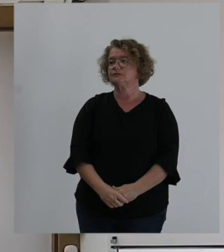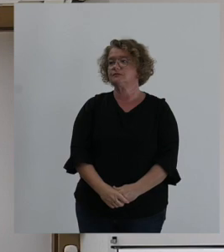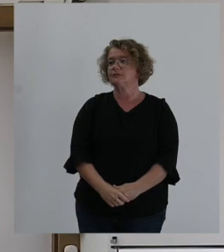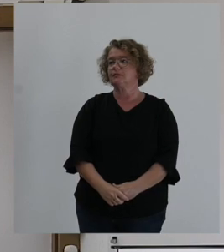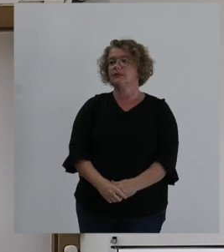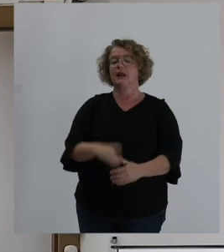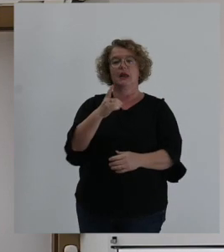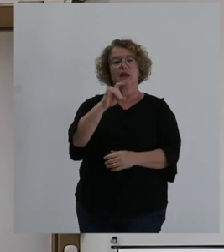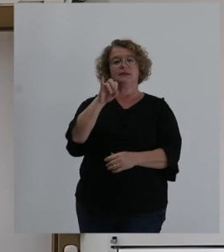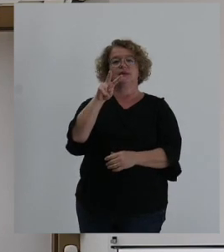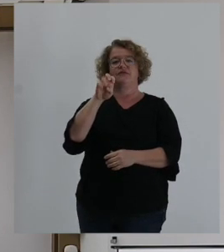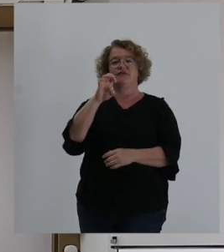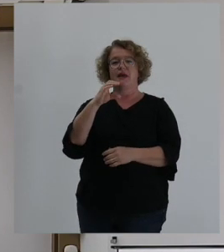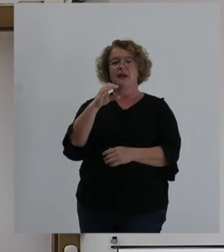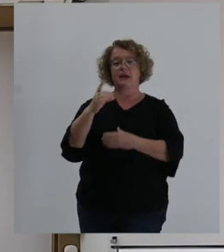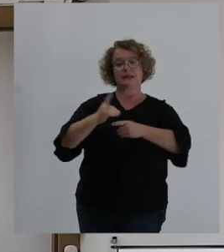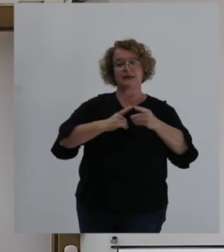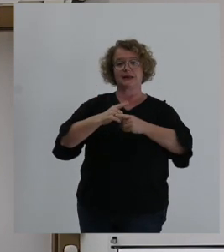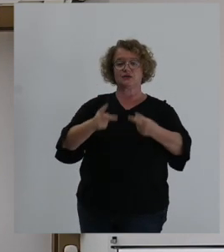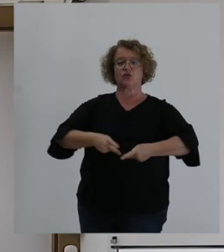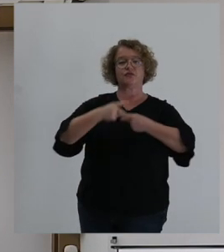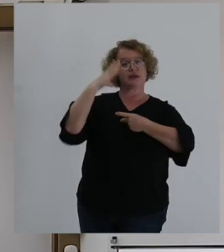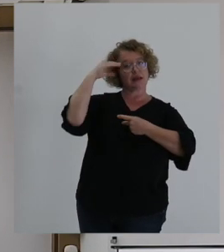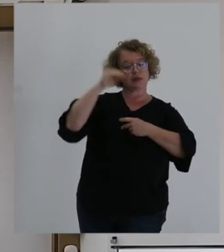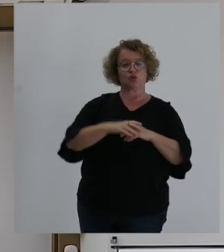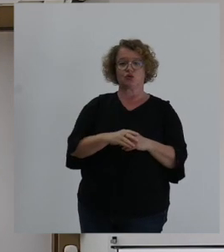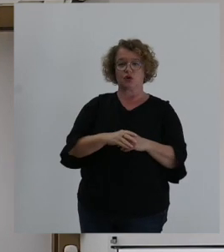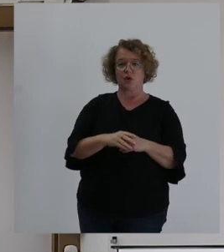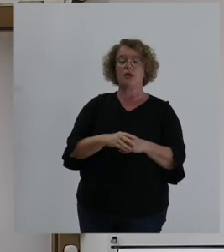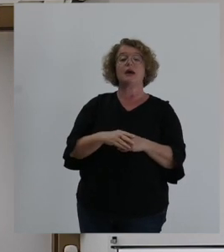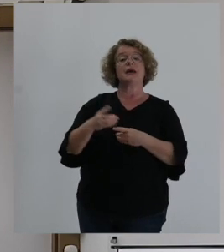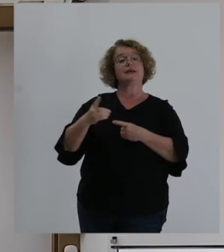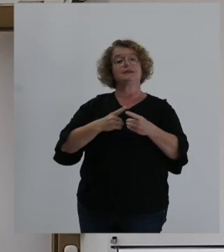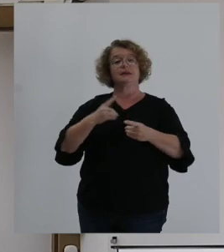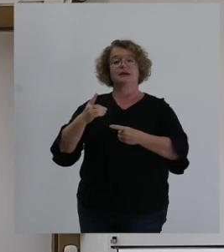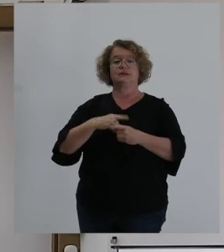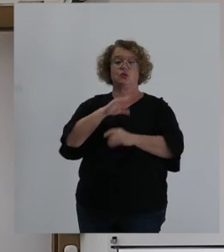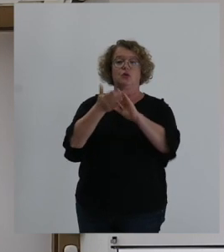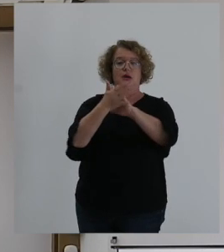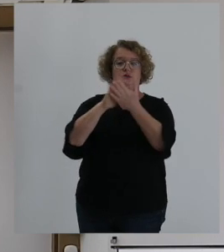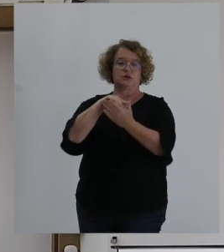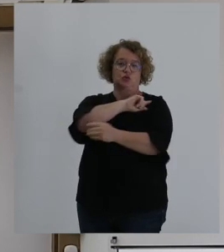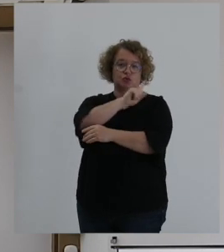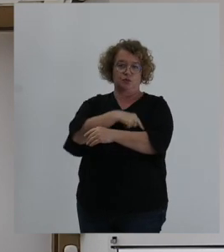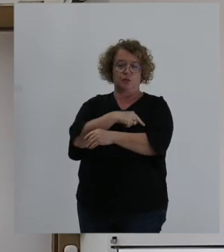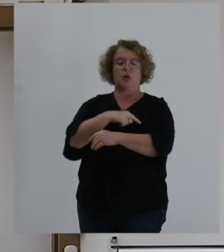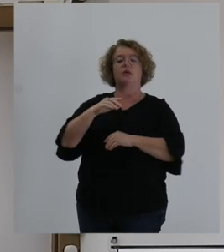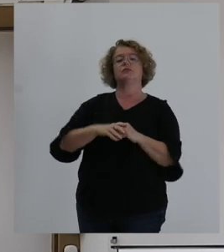DIVEC, c'est, je crois, la direction de la vie étudiante. DAPS, la direction des associations et du sport.